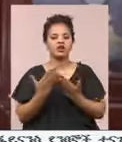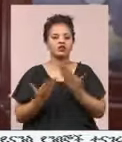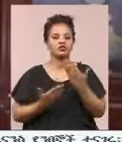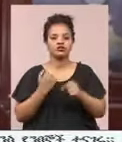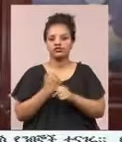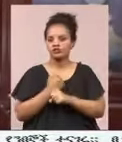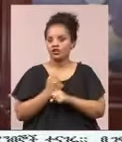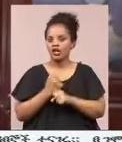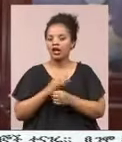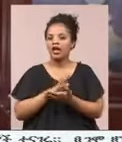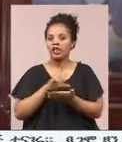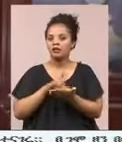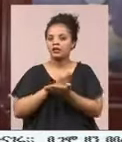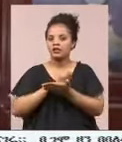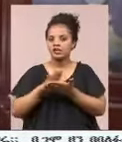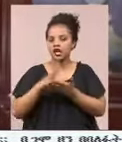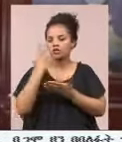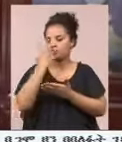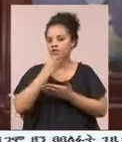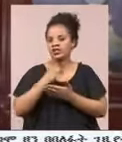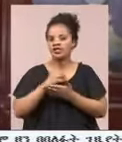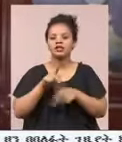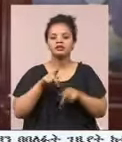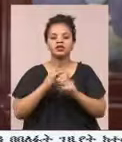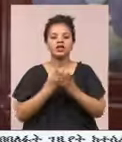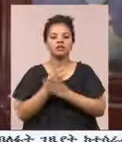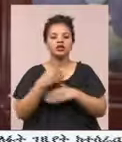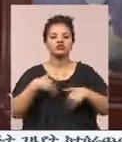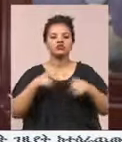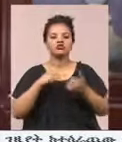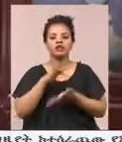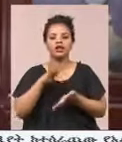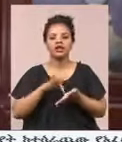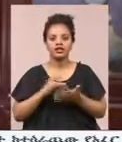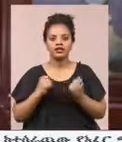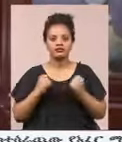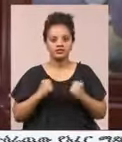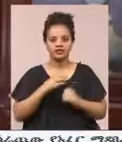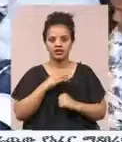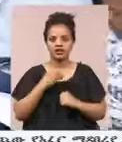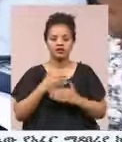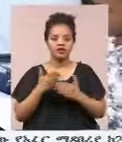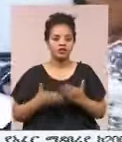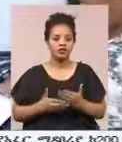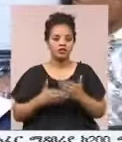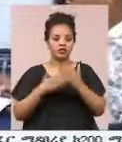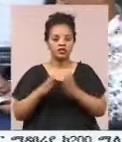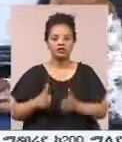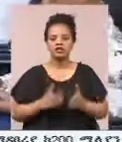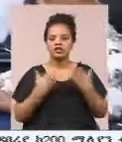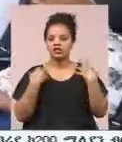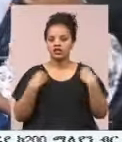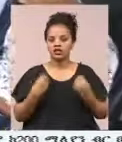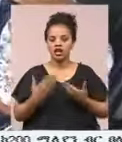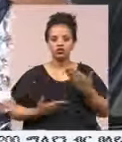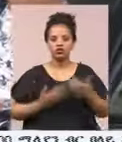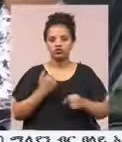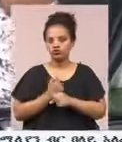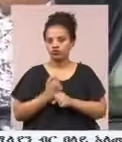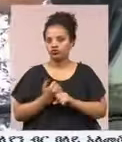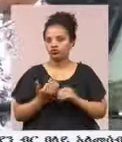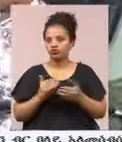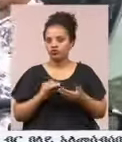ስራዎች፣ የከተማ ጽዳትና ውበት፣ የግብርና ልማት፣ የወጣቶች ማዕከላት የማጠናከርና የመገንባት፣ በመንገድ ደህንነትና አገልግሎት ስራዎች